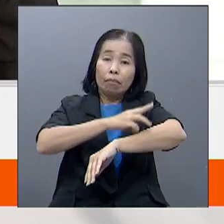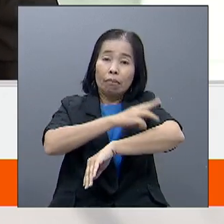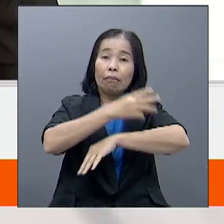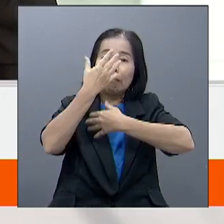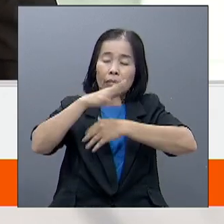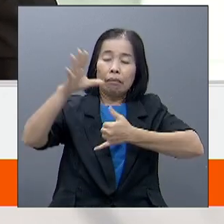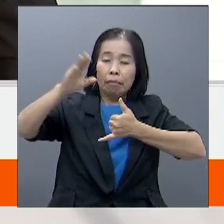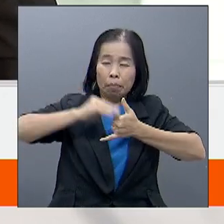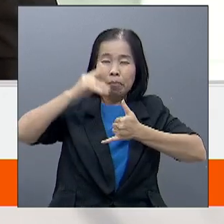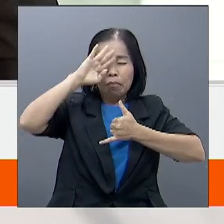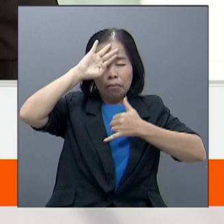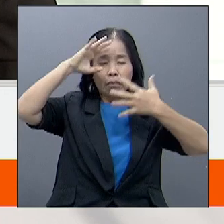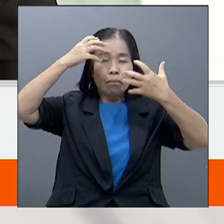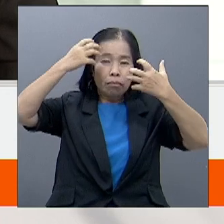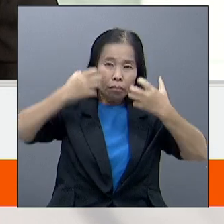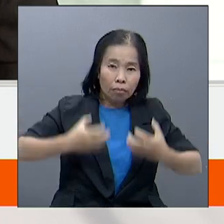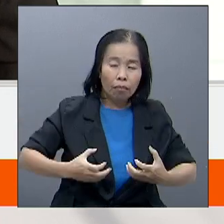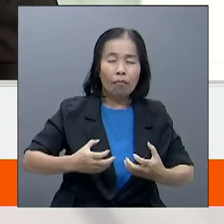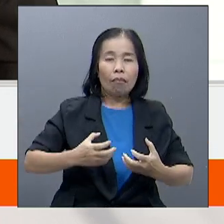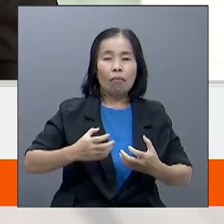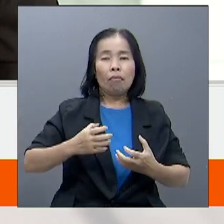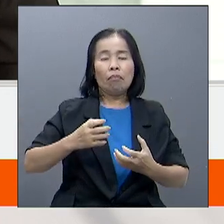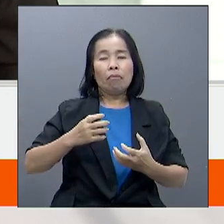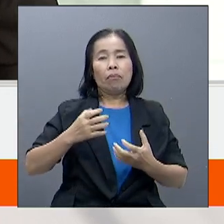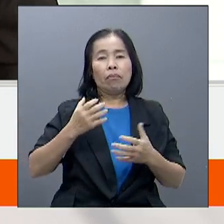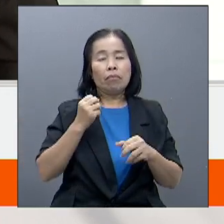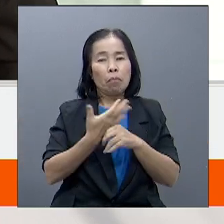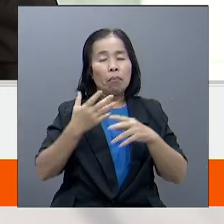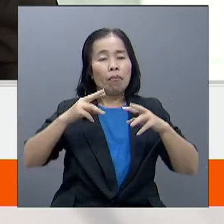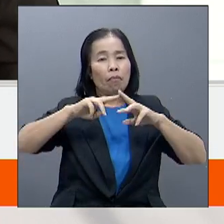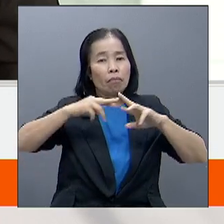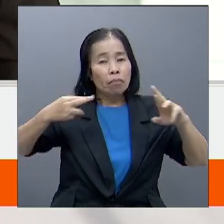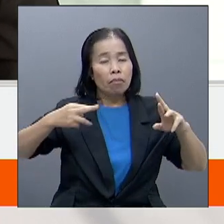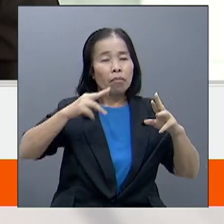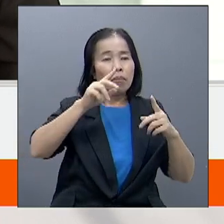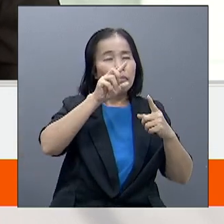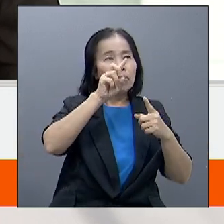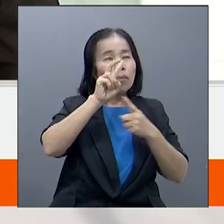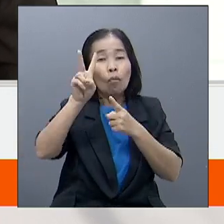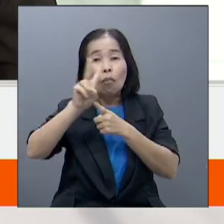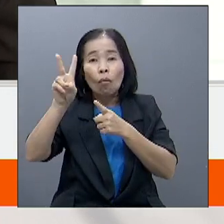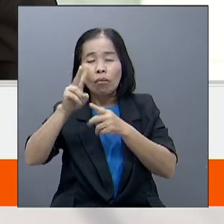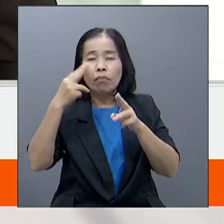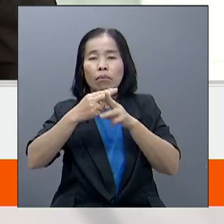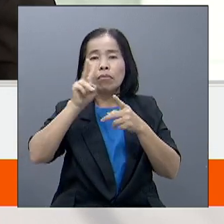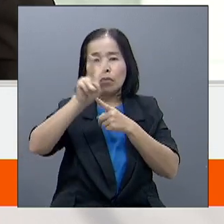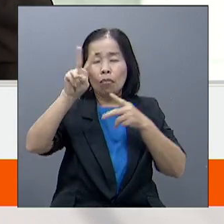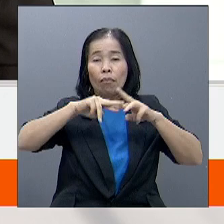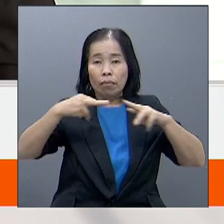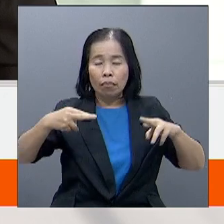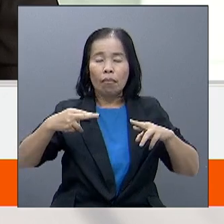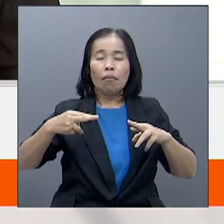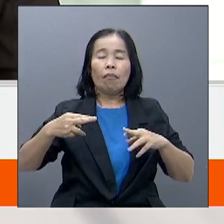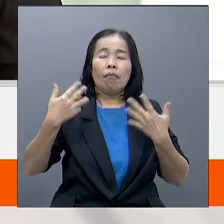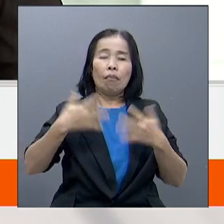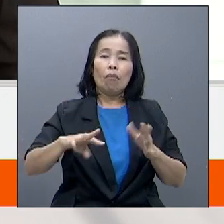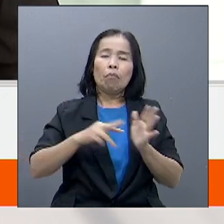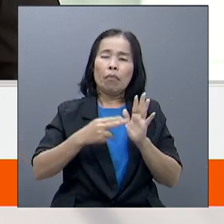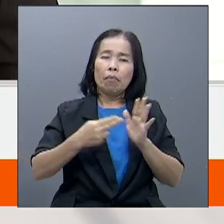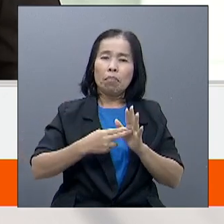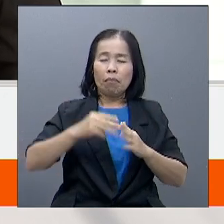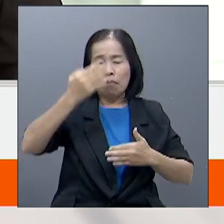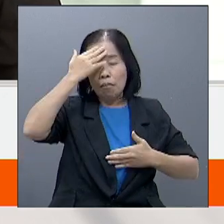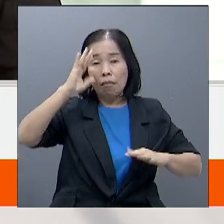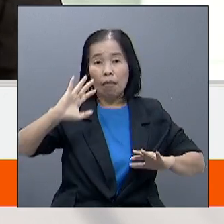ค่อนข้างหนักค่อนข้างจะวิกฤตหรืออาจจะรับเชื้อสายพันธุ์ที่2เข้าไปเนี่ยโอกาสในการที่จะรักษาและหายเป็นปกติเนี่ยจริ